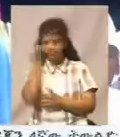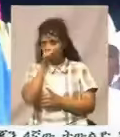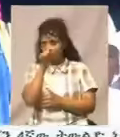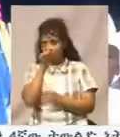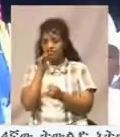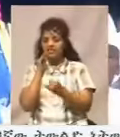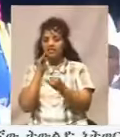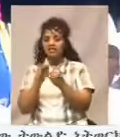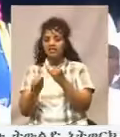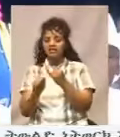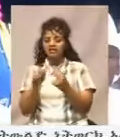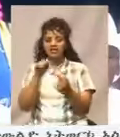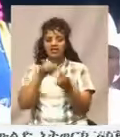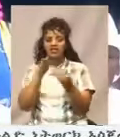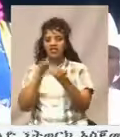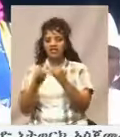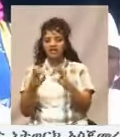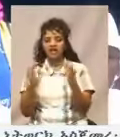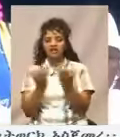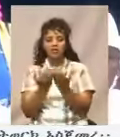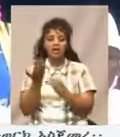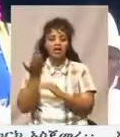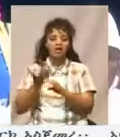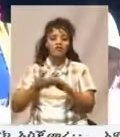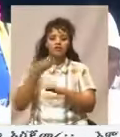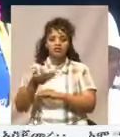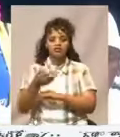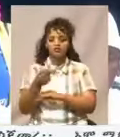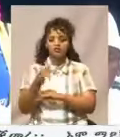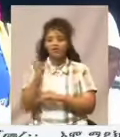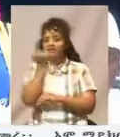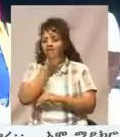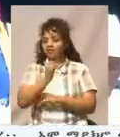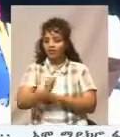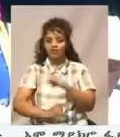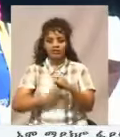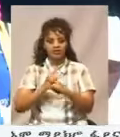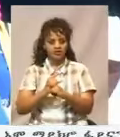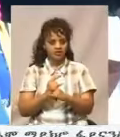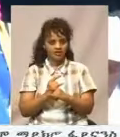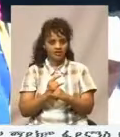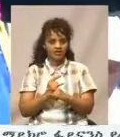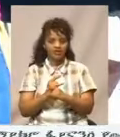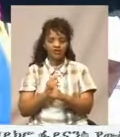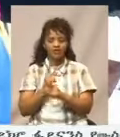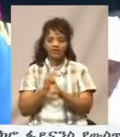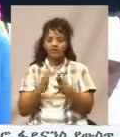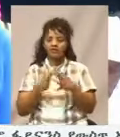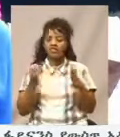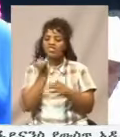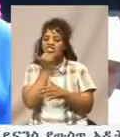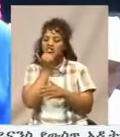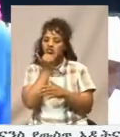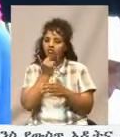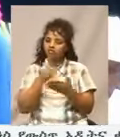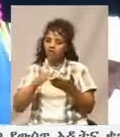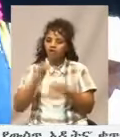እስከ ጫፍ ያቀፈ ያለፉትን ድሎች በየትኛውም ዘመን የተሰሩትን ጠብቆ የሚያሰፋ ስህተቶችን